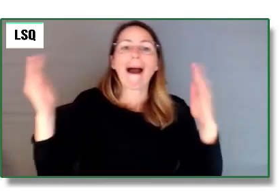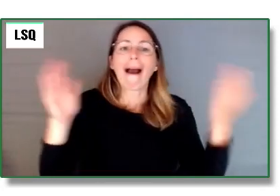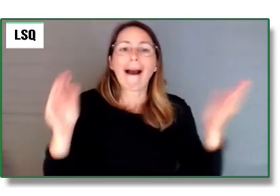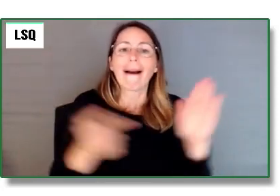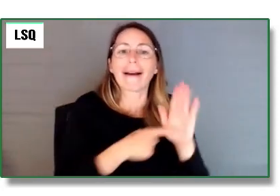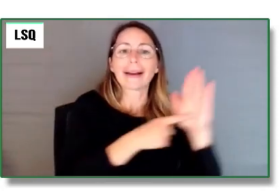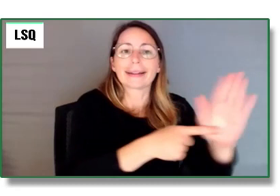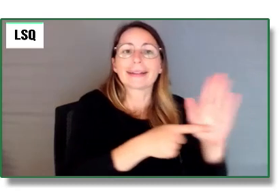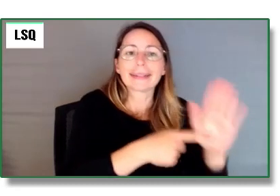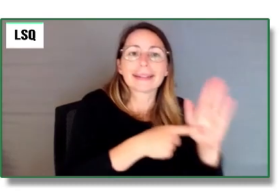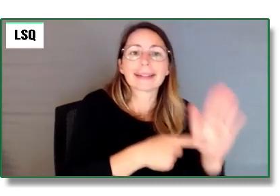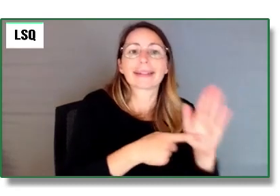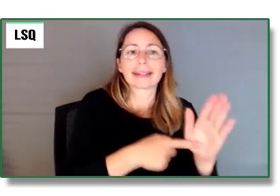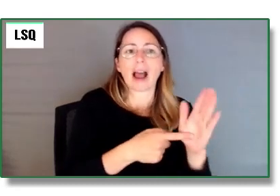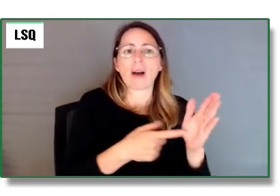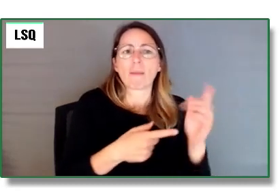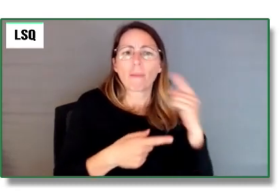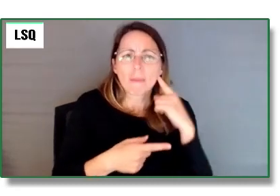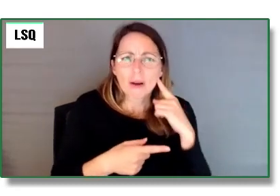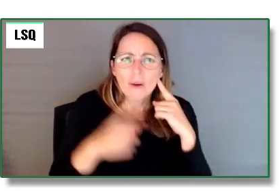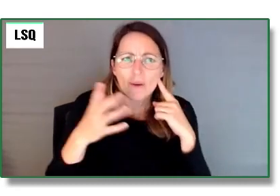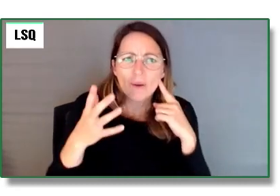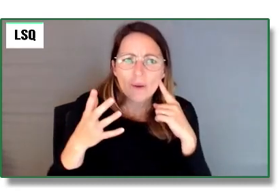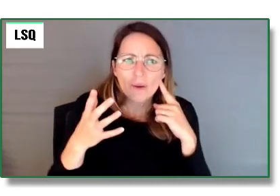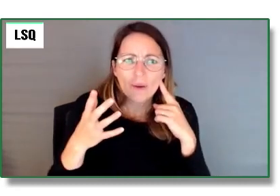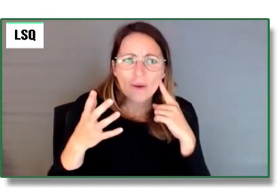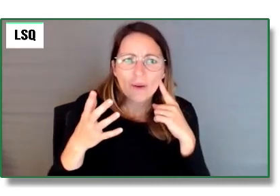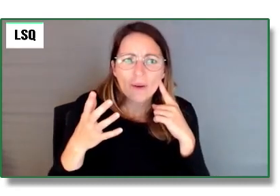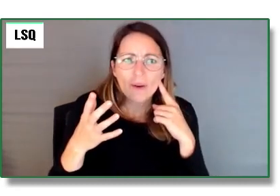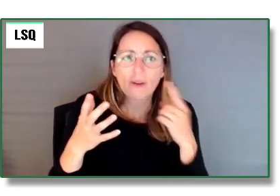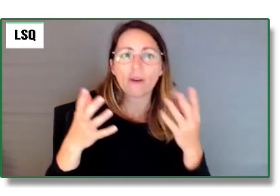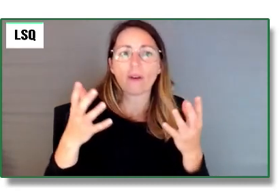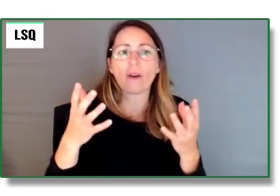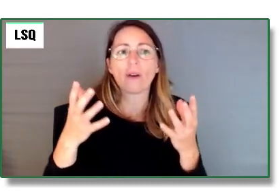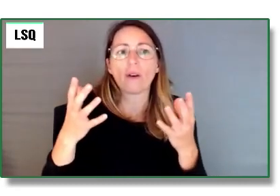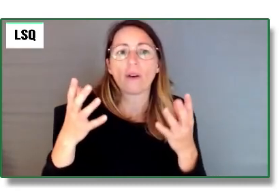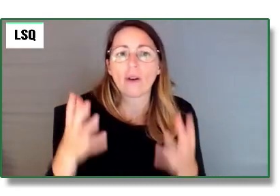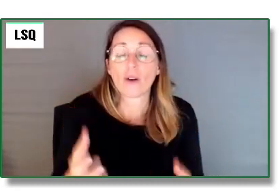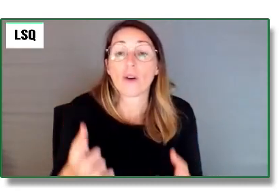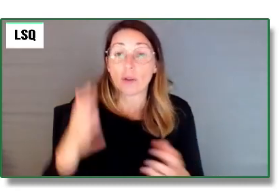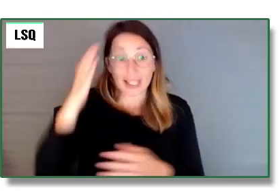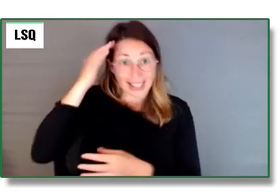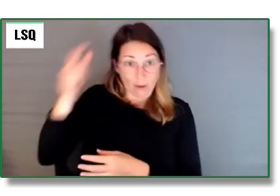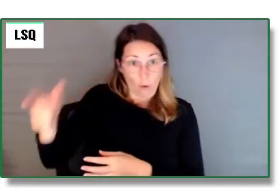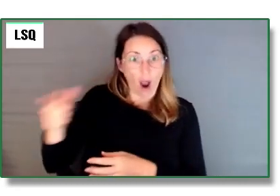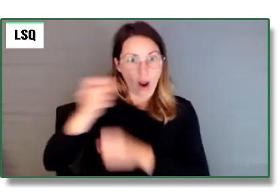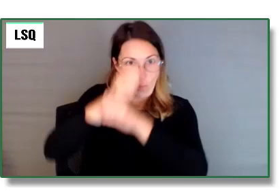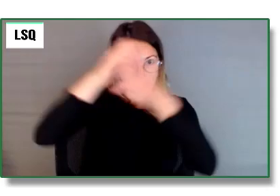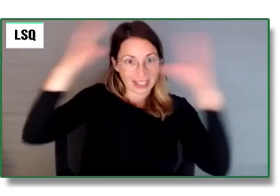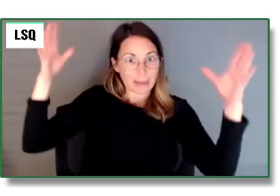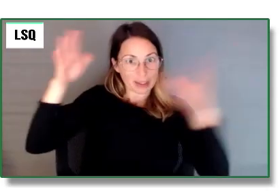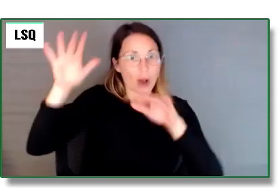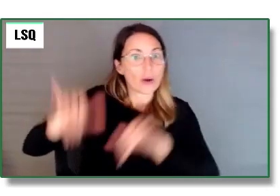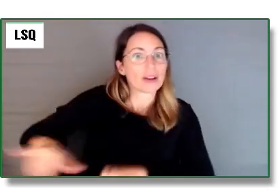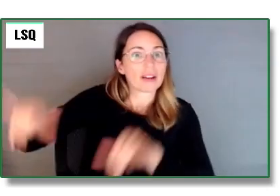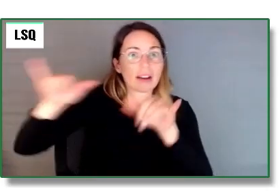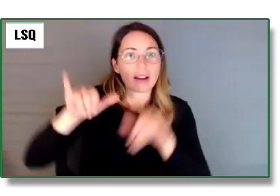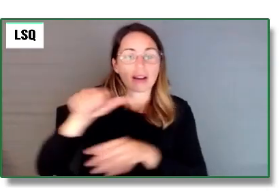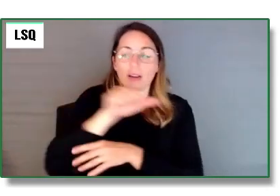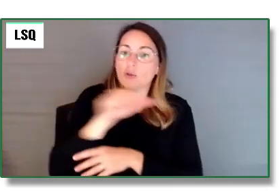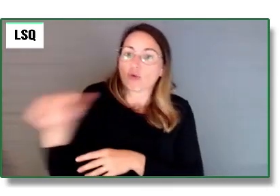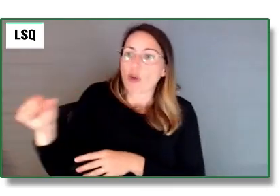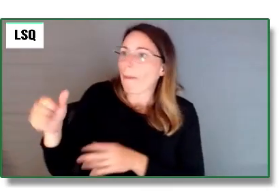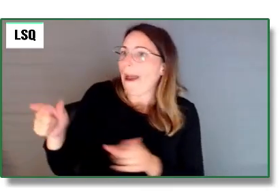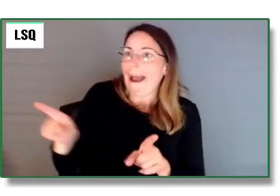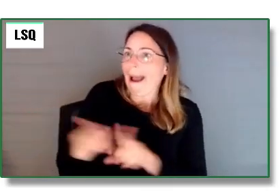je veux que vous considériez que la conception universelle équivaut à nourrir la prairie d'une croissance miraculeuse afin que tous les brins d'herbe